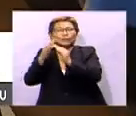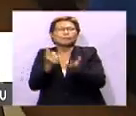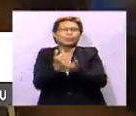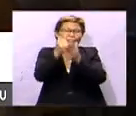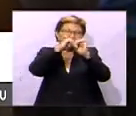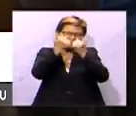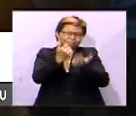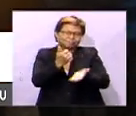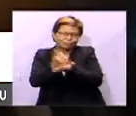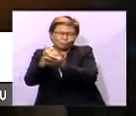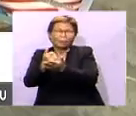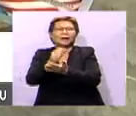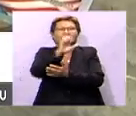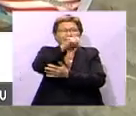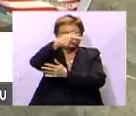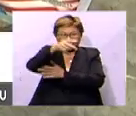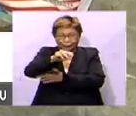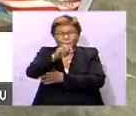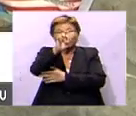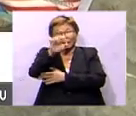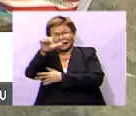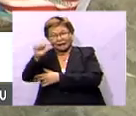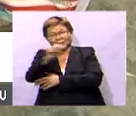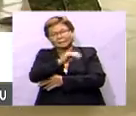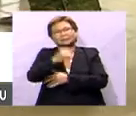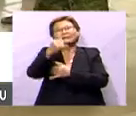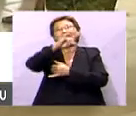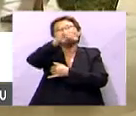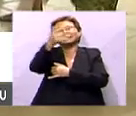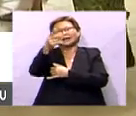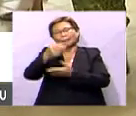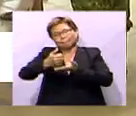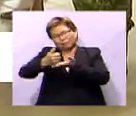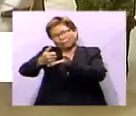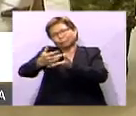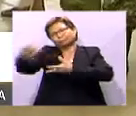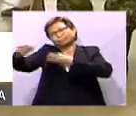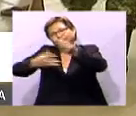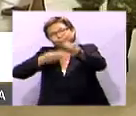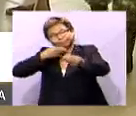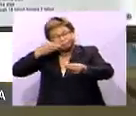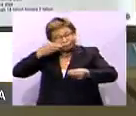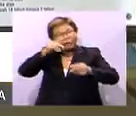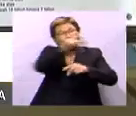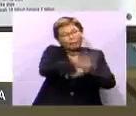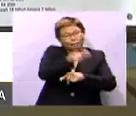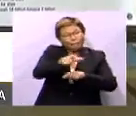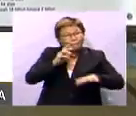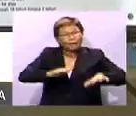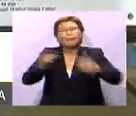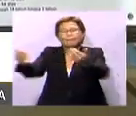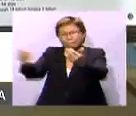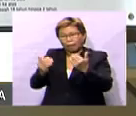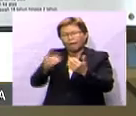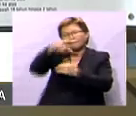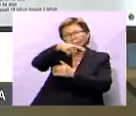agensi terlibat iaitu Angkatan Pertahanan Awam Rela dan Jabatan Kebajikan Masyarakat. Walau bagaimanapun, penduduk terlibat akan kembali